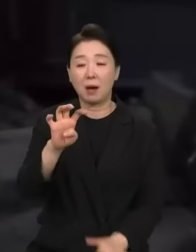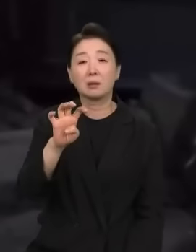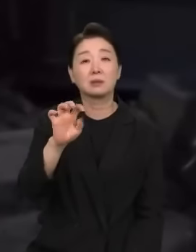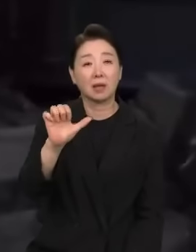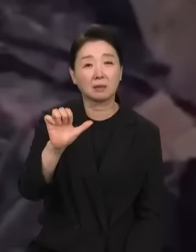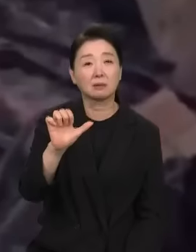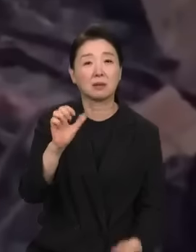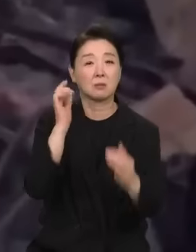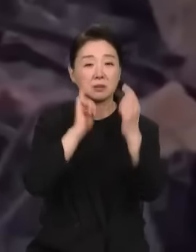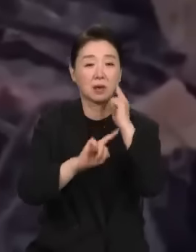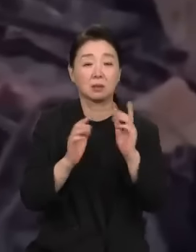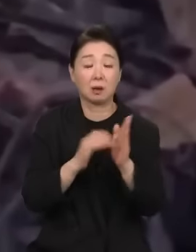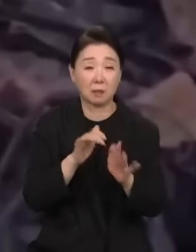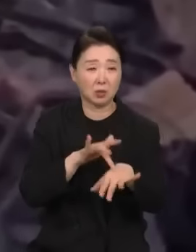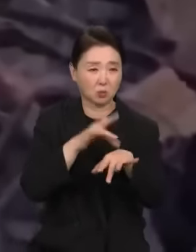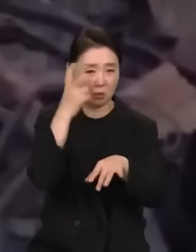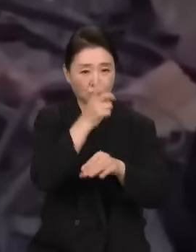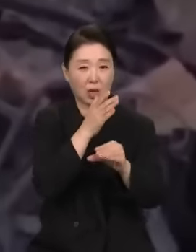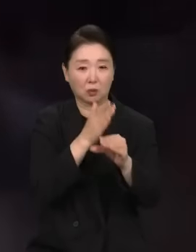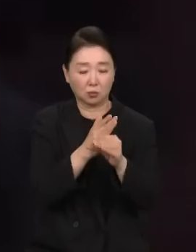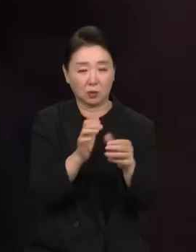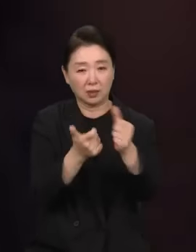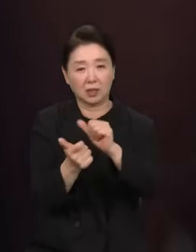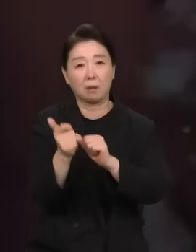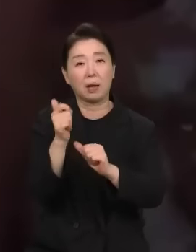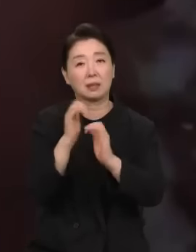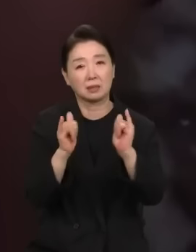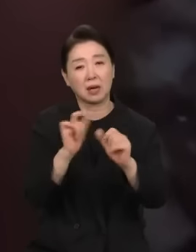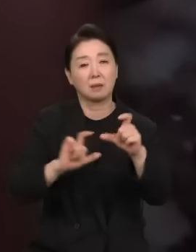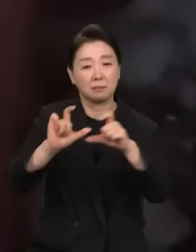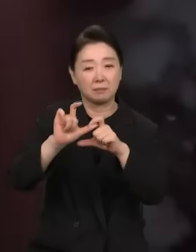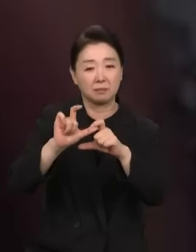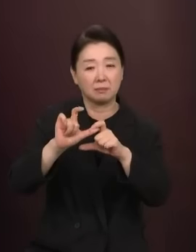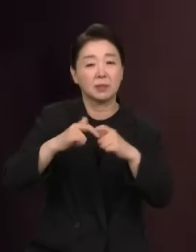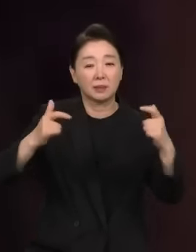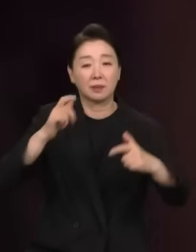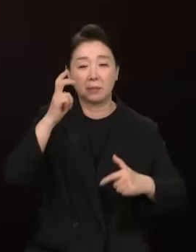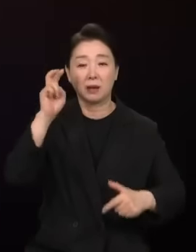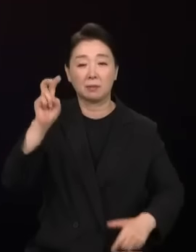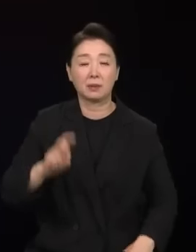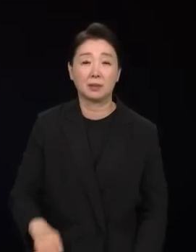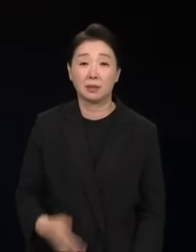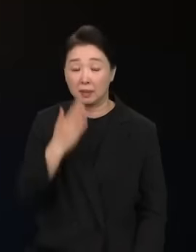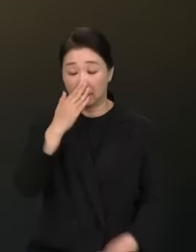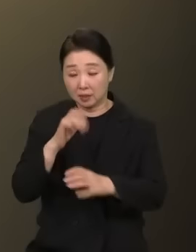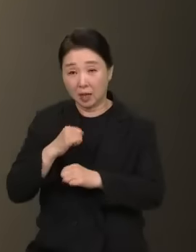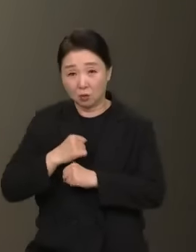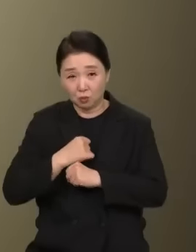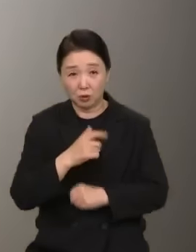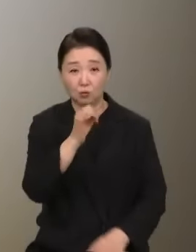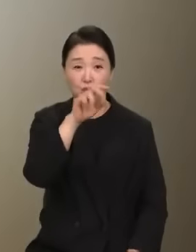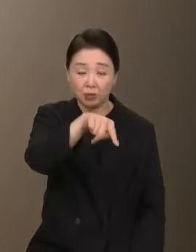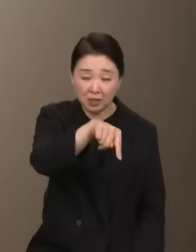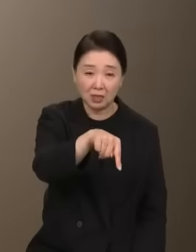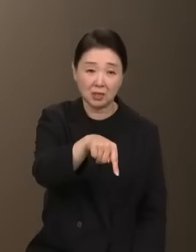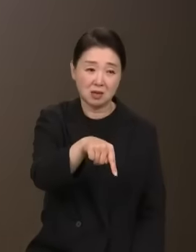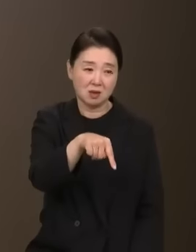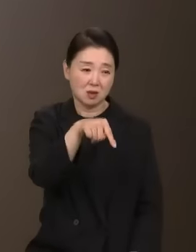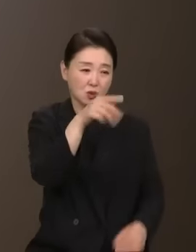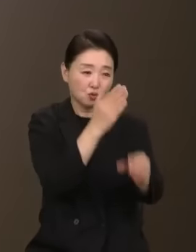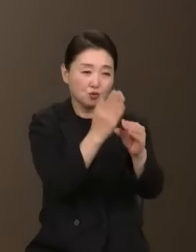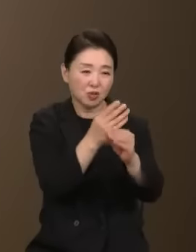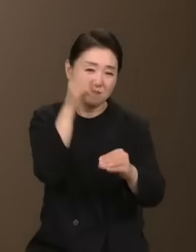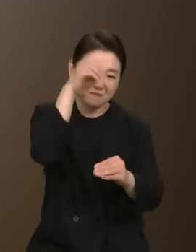다쳤는데 실종자를 수색하고 있어 사망자는 더 늘어날 수 있습니다 이스라엘군은 후티반군의 근거지를 타격한